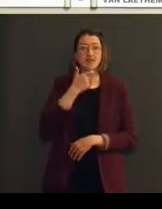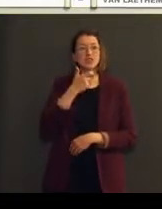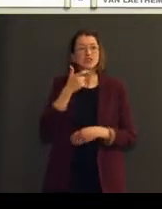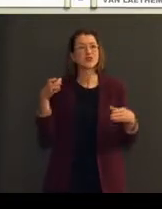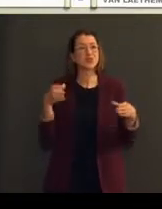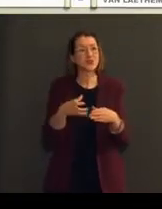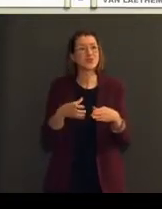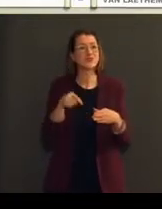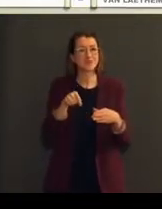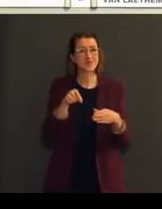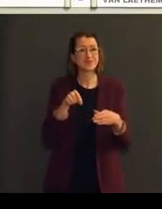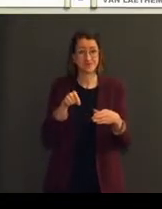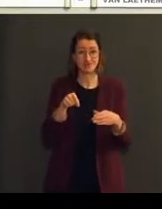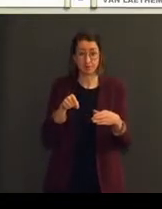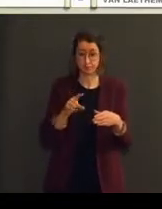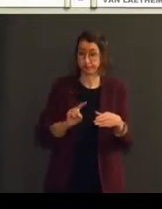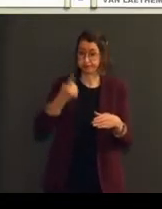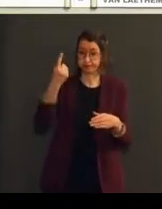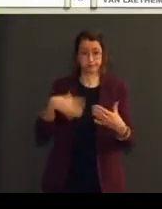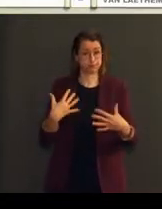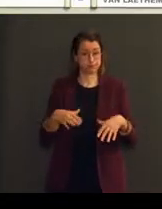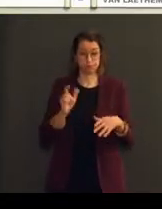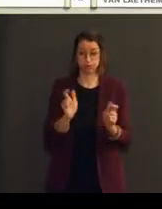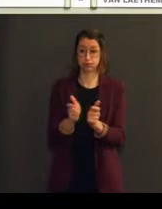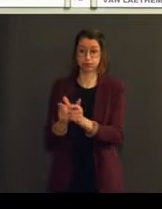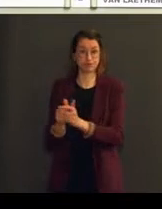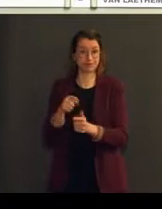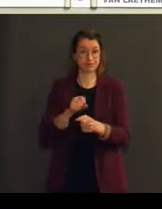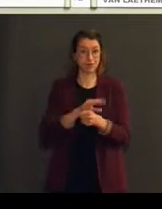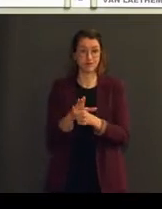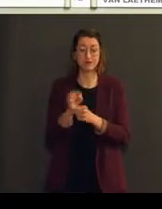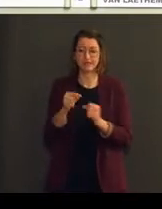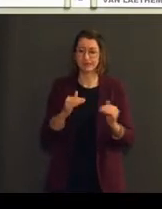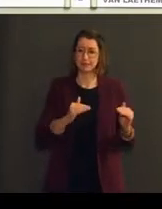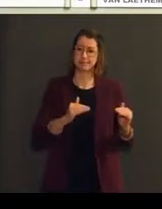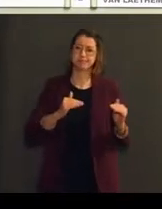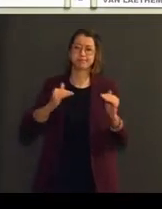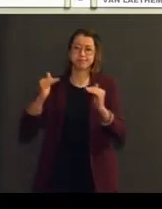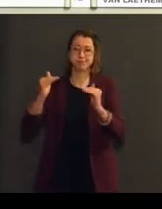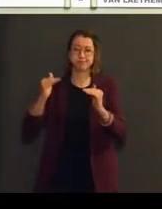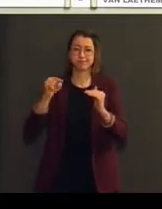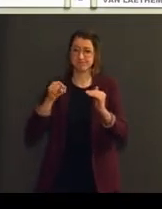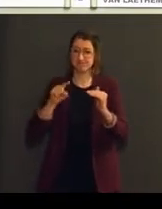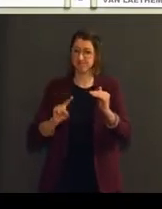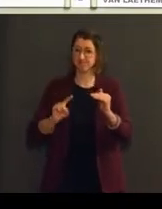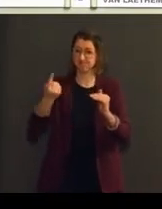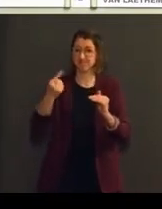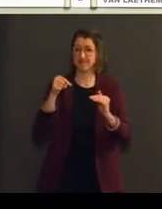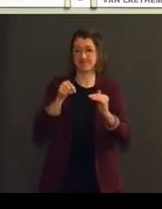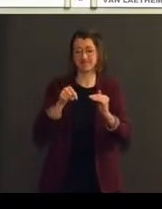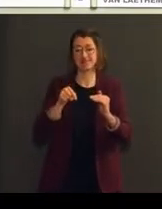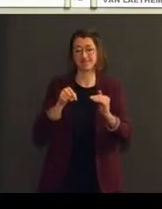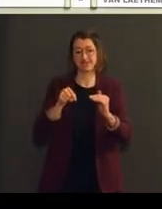nombre de contaminations, et c'est eux aussi d'ailleurs pour lequel l'augmentation des chiffres est la plus élevée, en moyenne